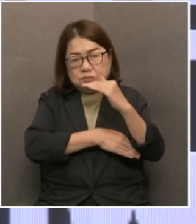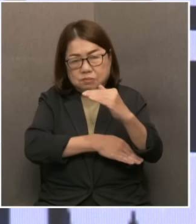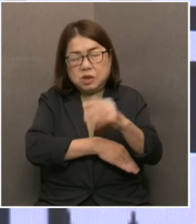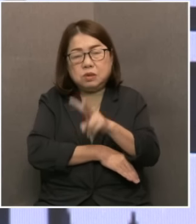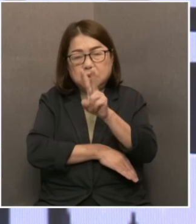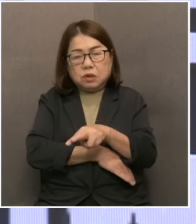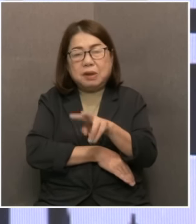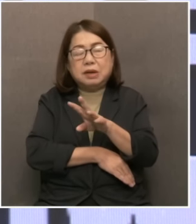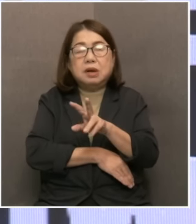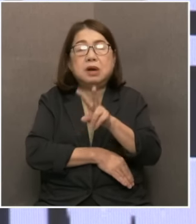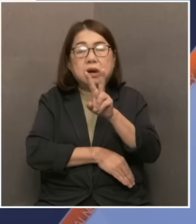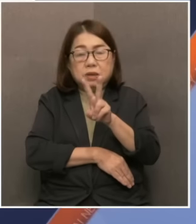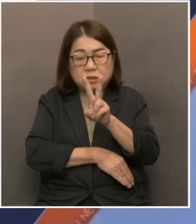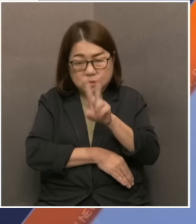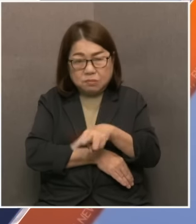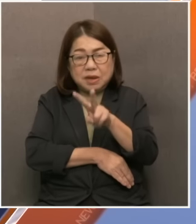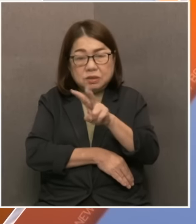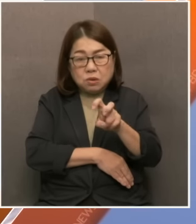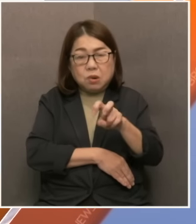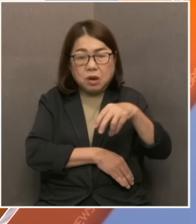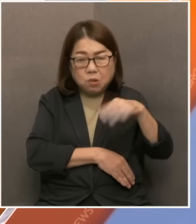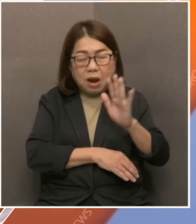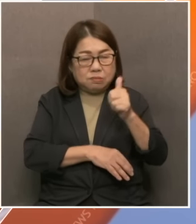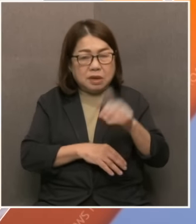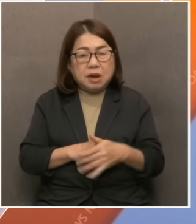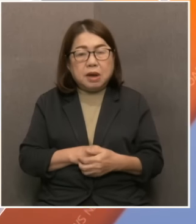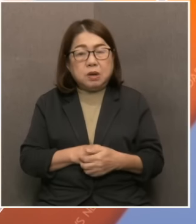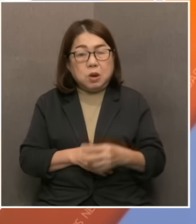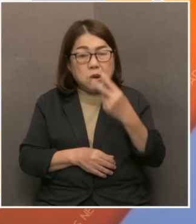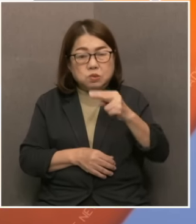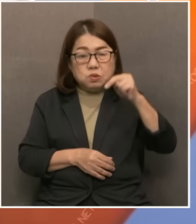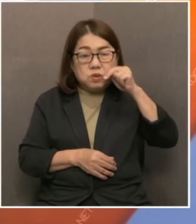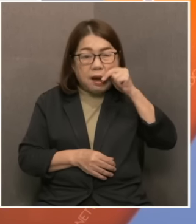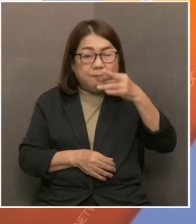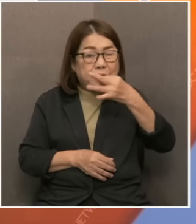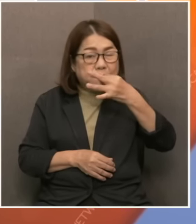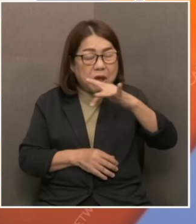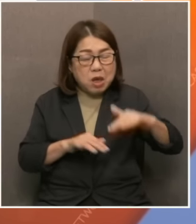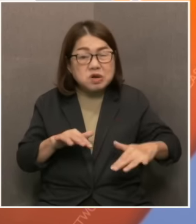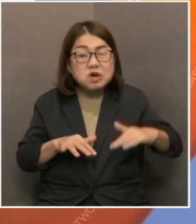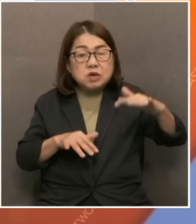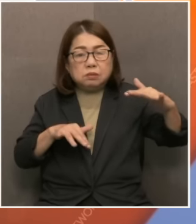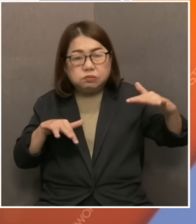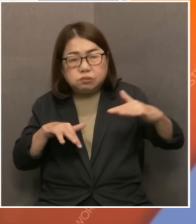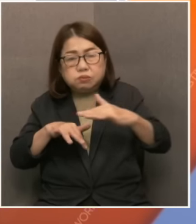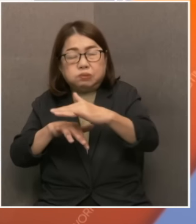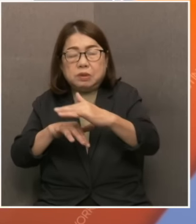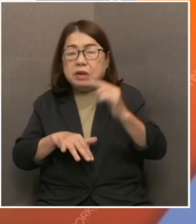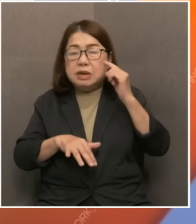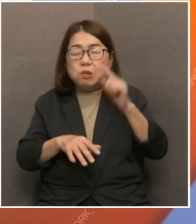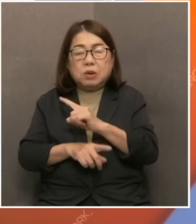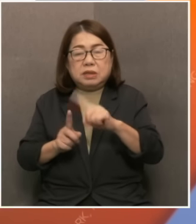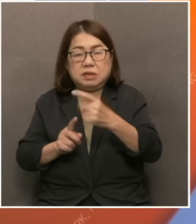2,200ลูกบาทเมตรต่อวินาทันทีโดยเฉพาะอย่างยิ่งนะคะช่วงที่จะมีน้ำทะเลหนุนสูงซึ่งคาดการณ์กันไว้ว่าจะเป็น